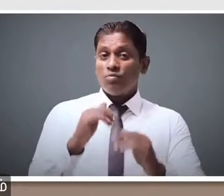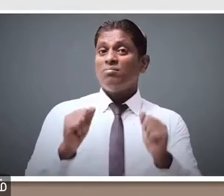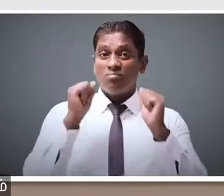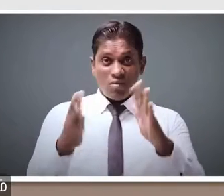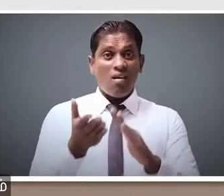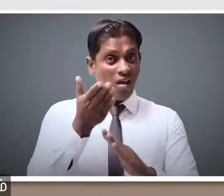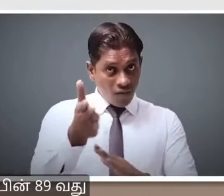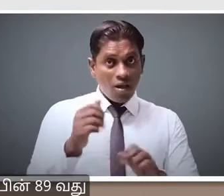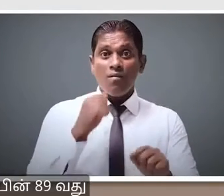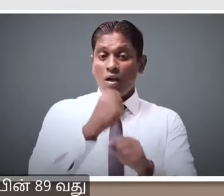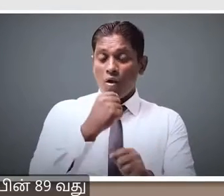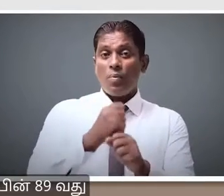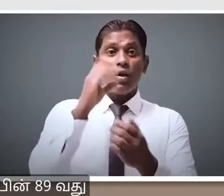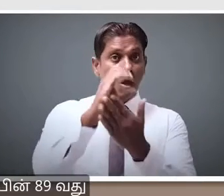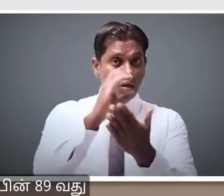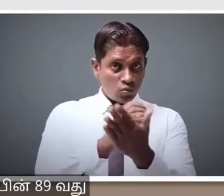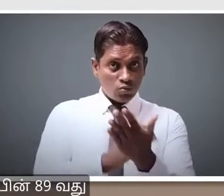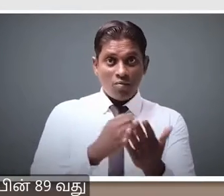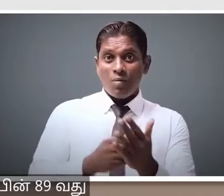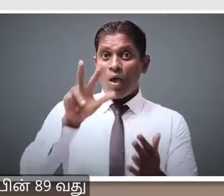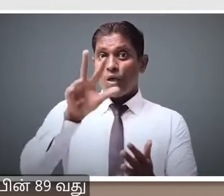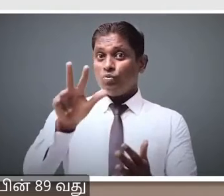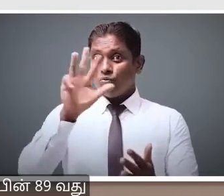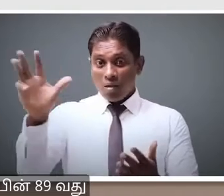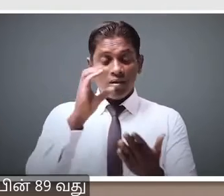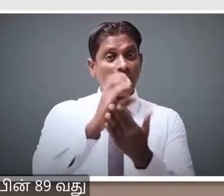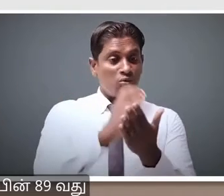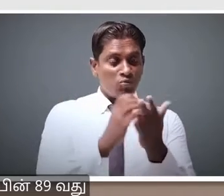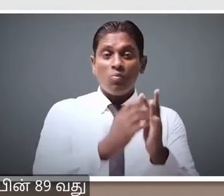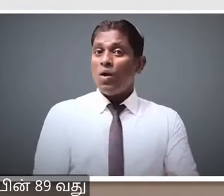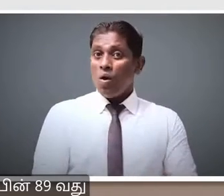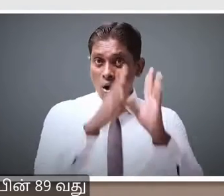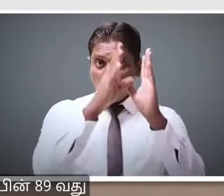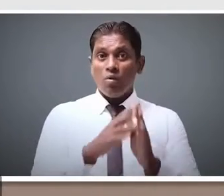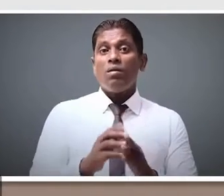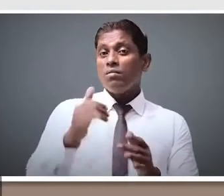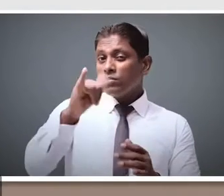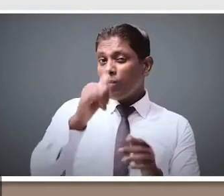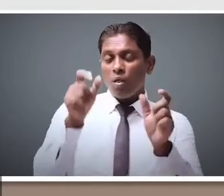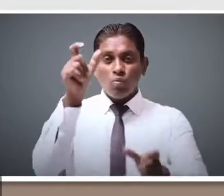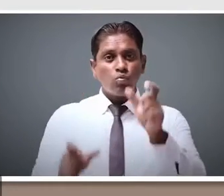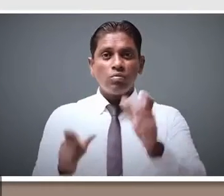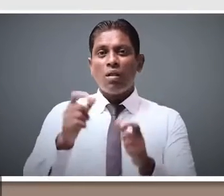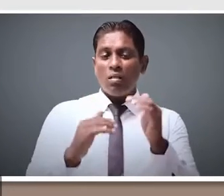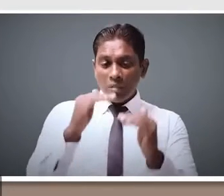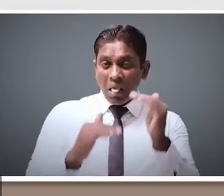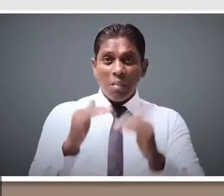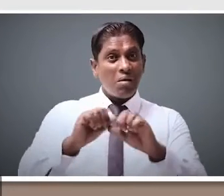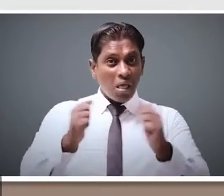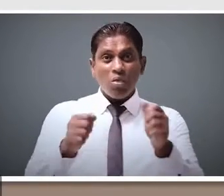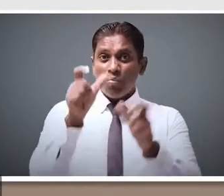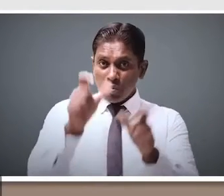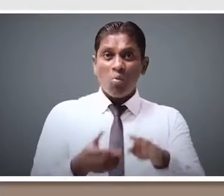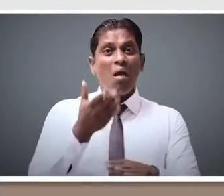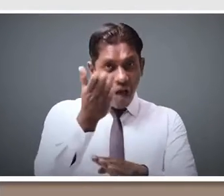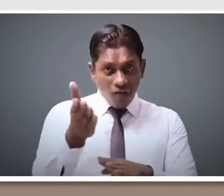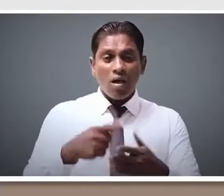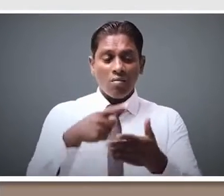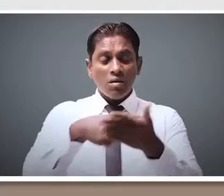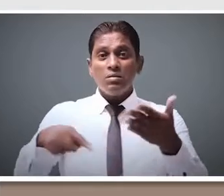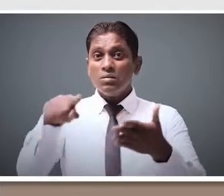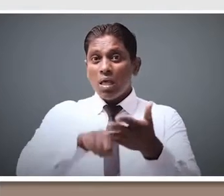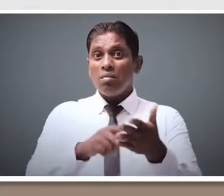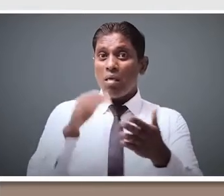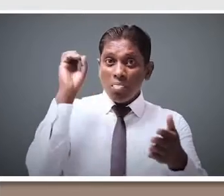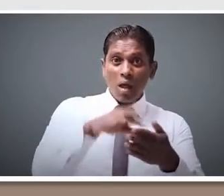மேற்குறிப்பிட்ட தகுதிகள் யாவையும் பூர்த்தி செய்யப்பட்டிருந்தாலும் அரசியலமைப்பின் 89வது பிரிவின் கீழ் யாதேனும் வகையில் தகுதி